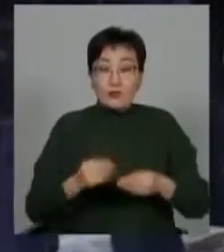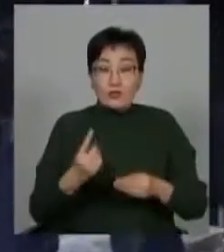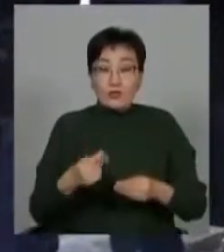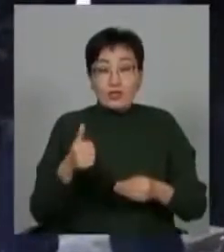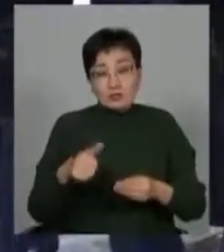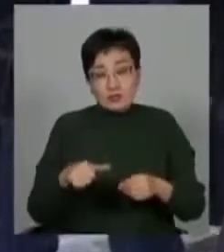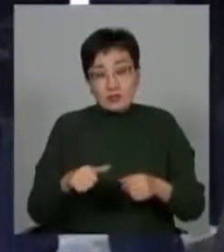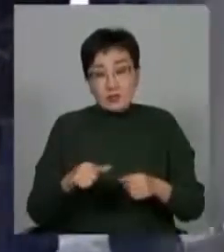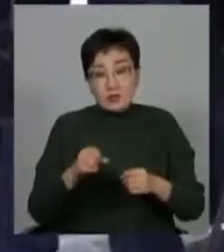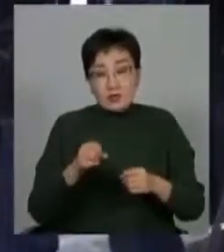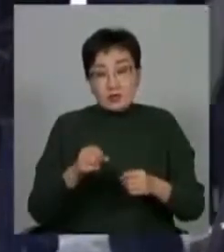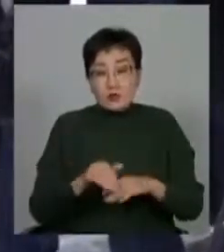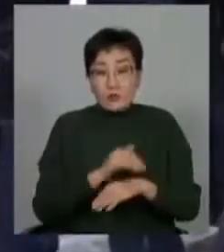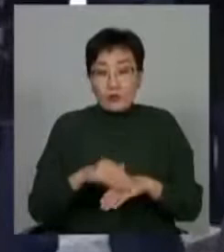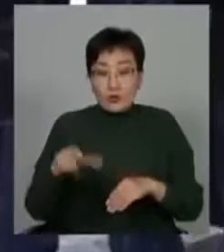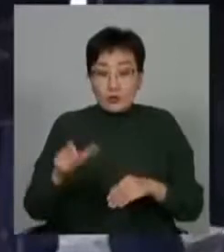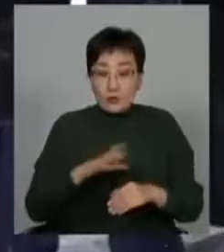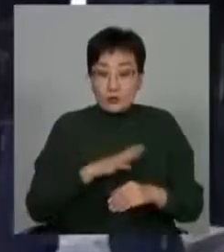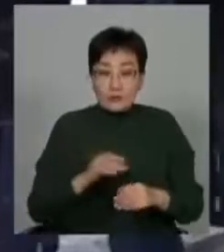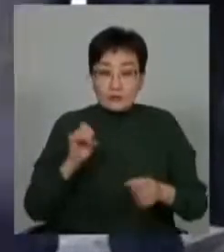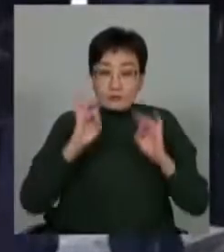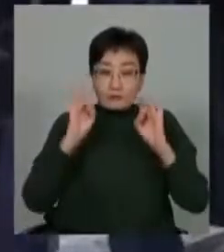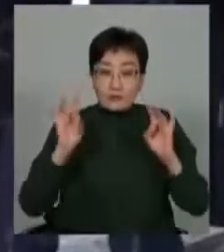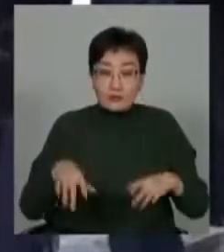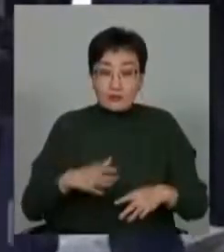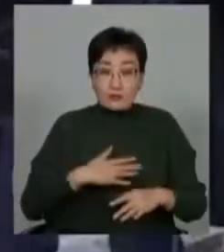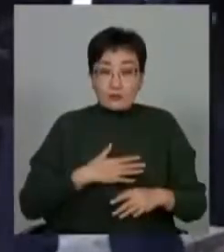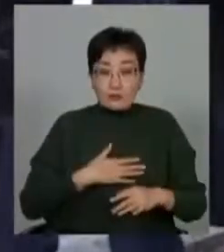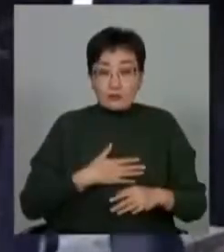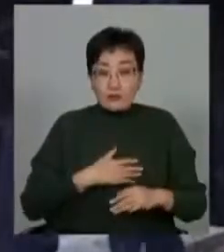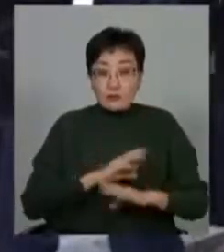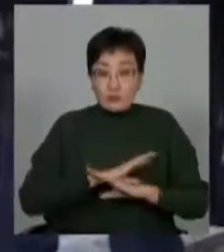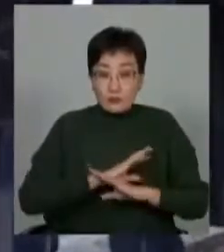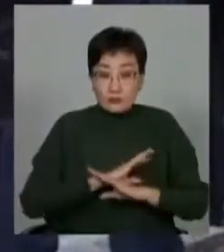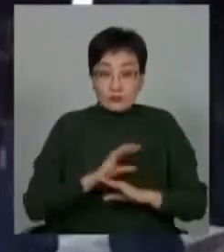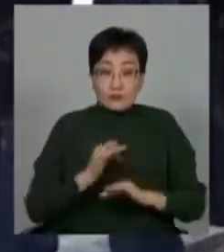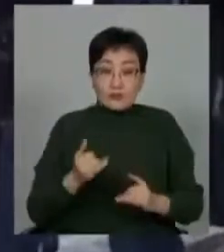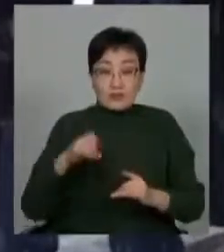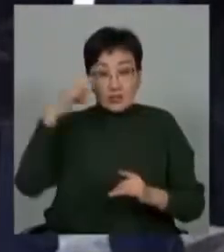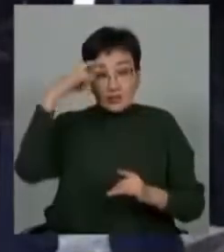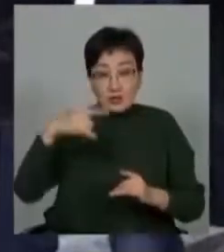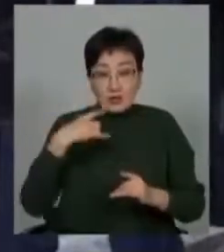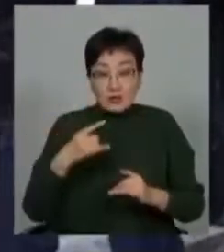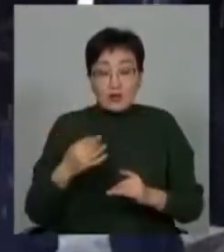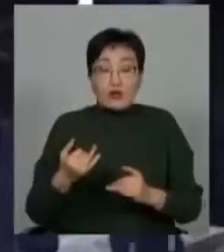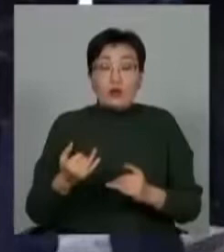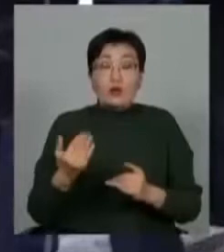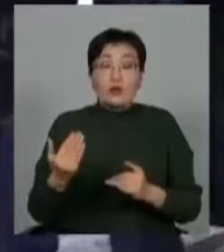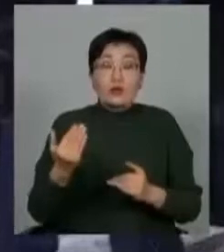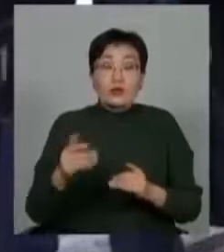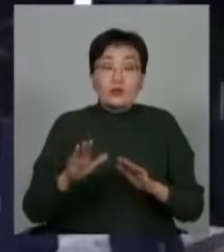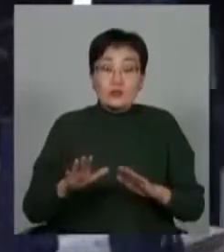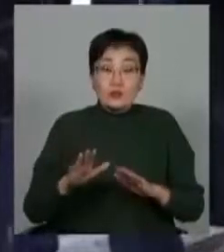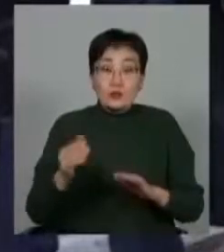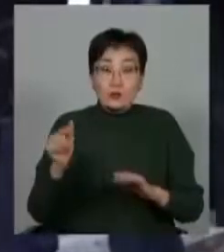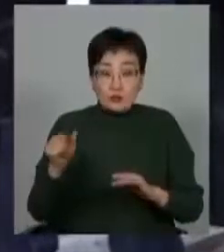адам еді. Аяқ астынан біз ойламаған жерден кетіп қалды. Енді қазақша айтқанда жатқан жері жайлы, топырақ